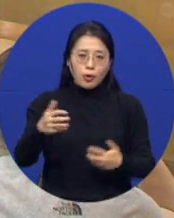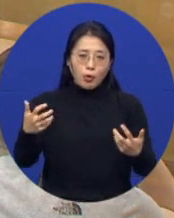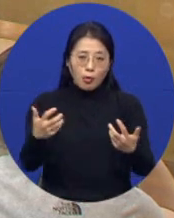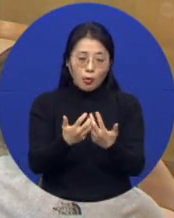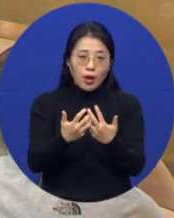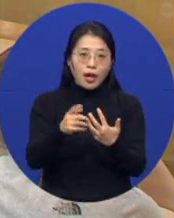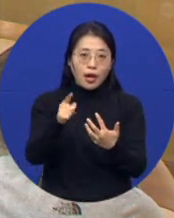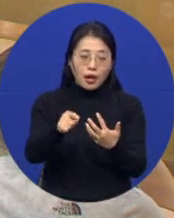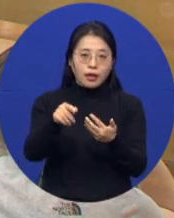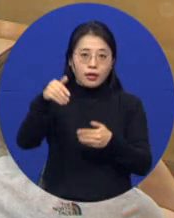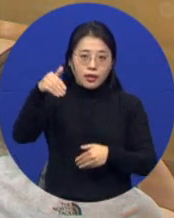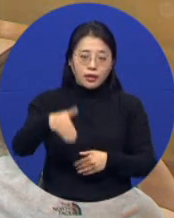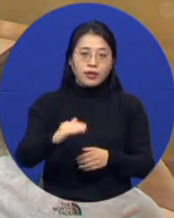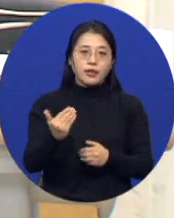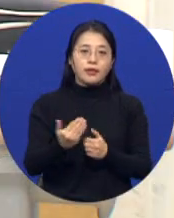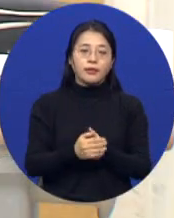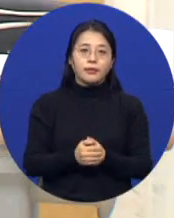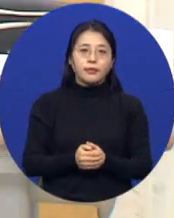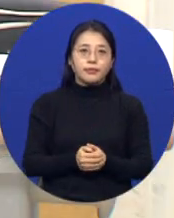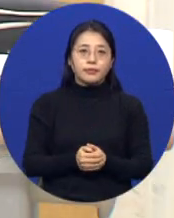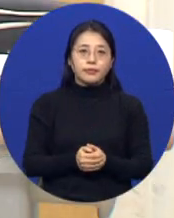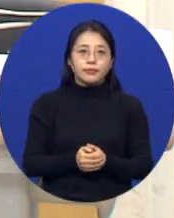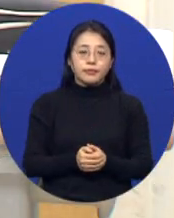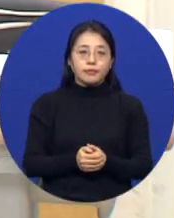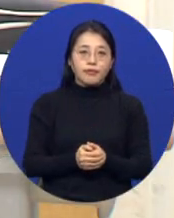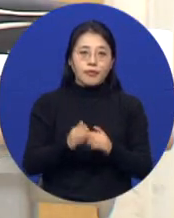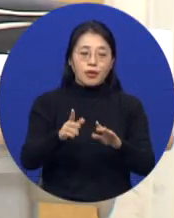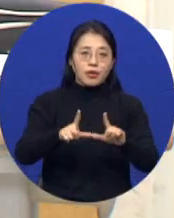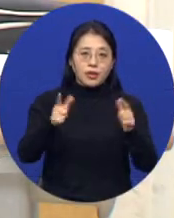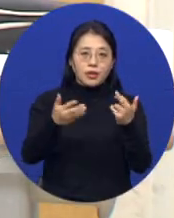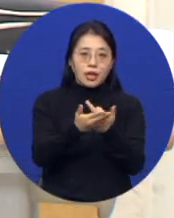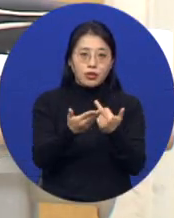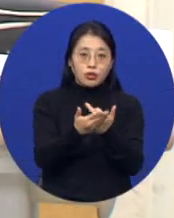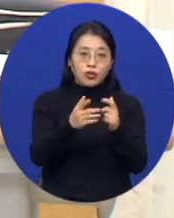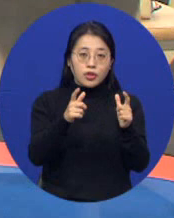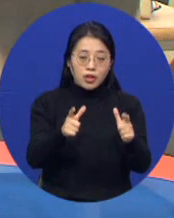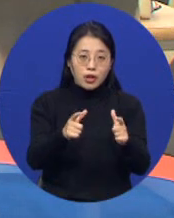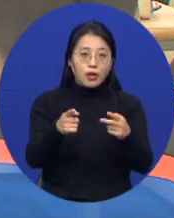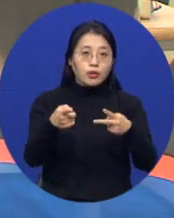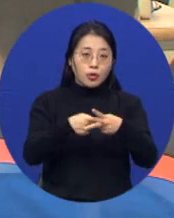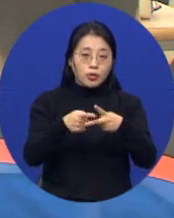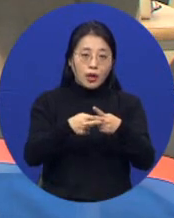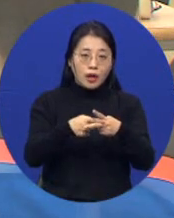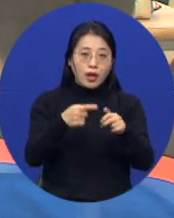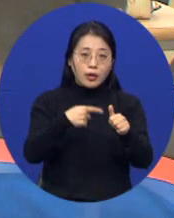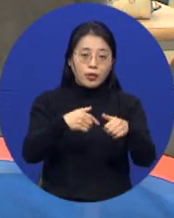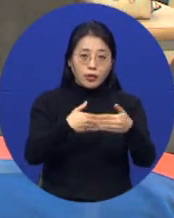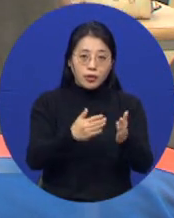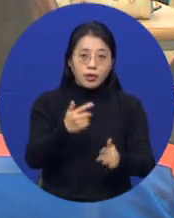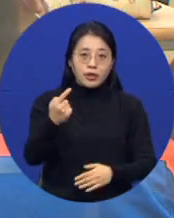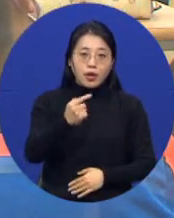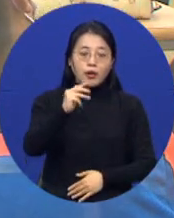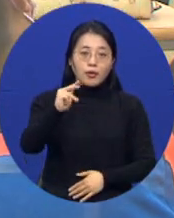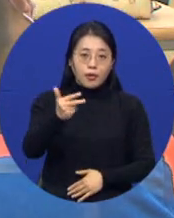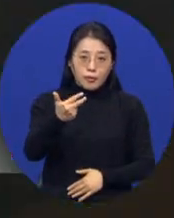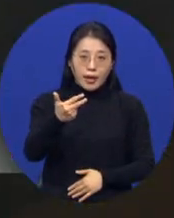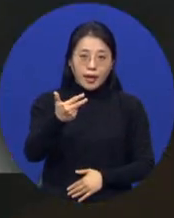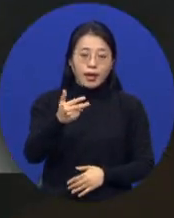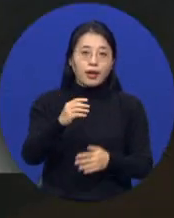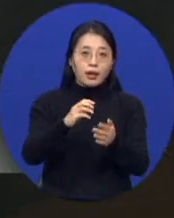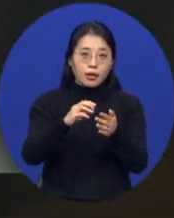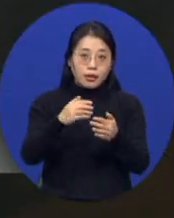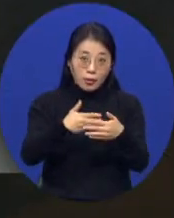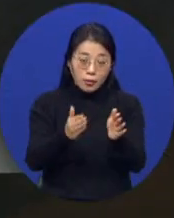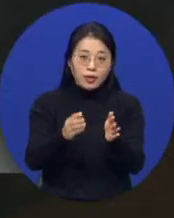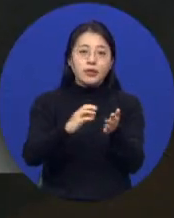하향 조정했다고 밝혔습니다. 한편 올해 제주 지역 초등학교 총 학급 수는 1,826학급이고 학생